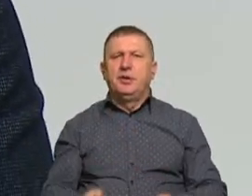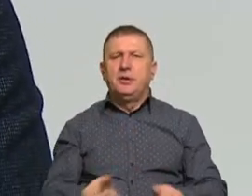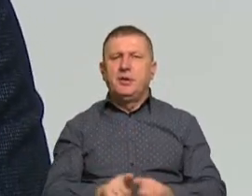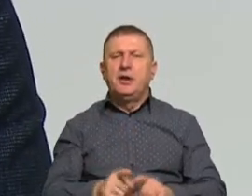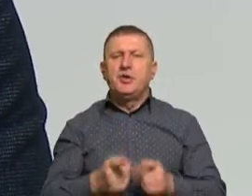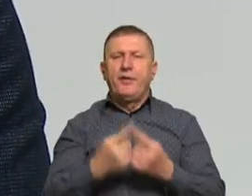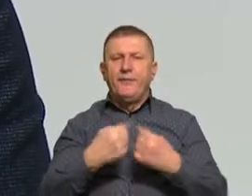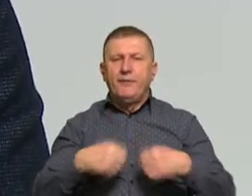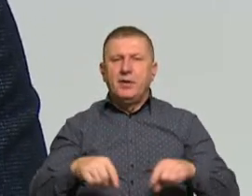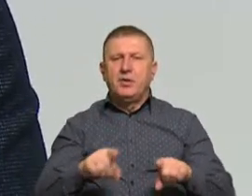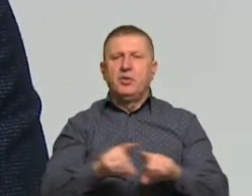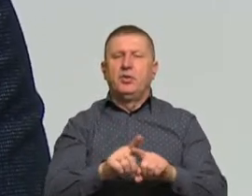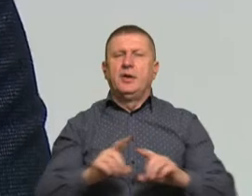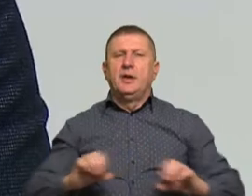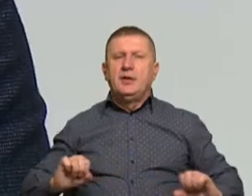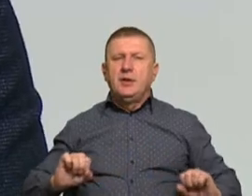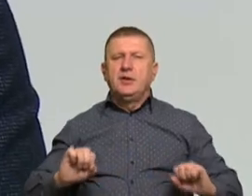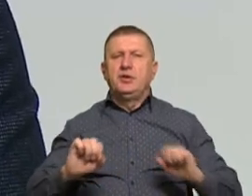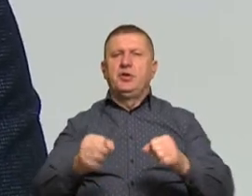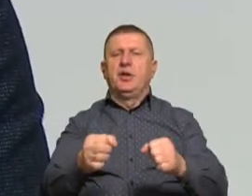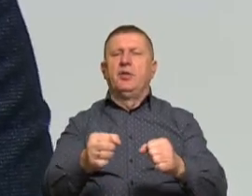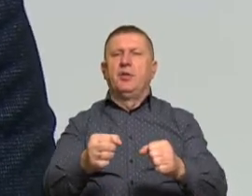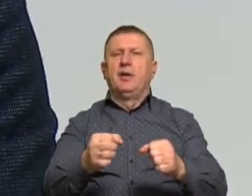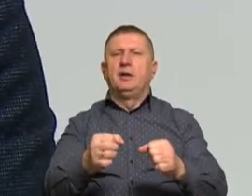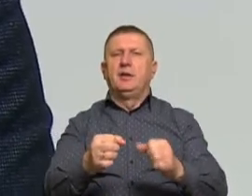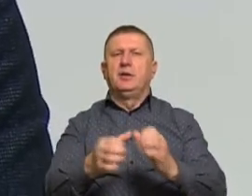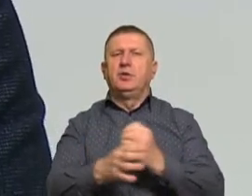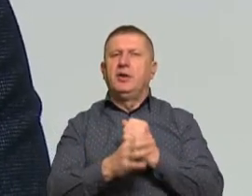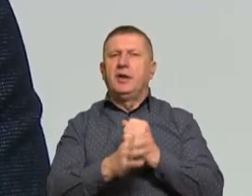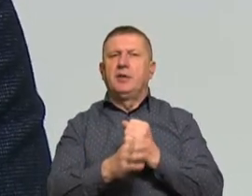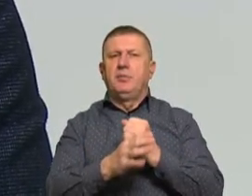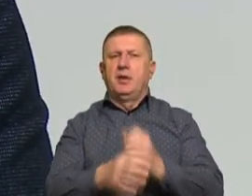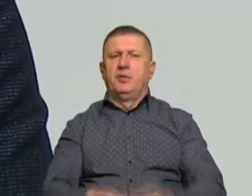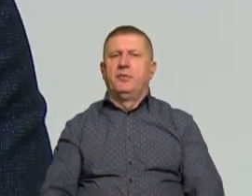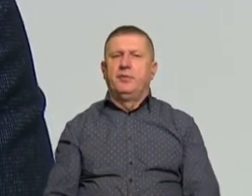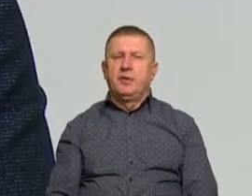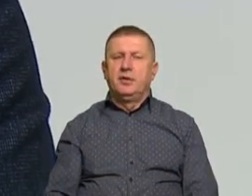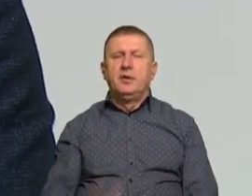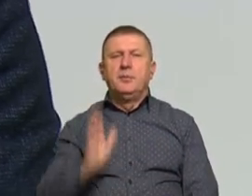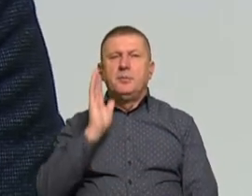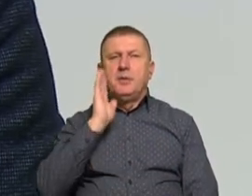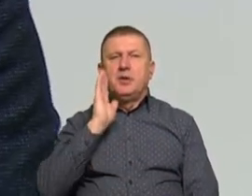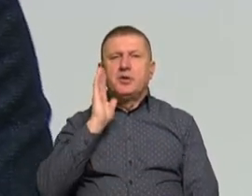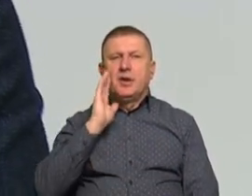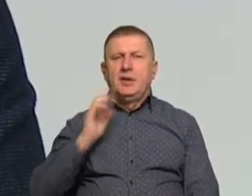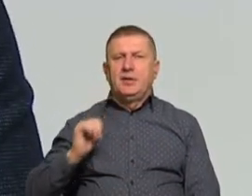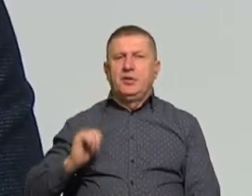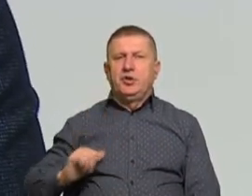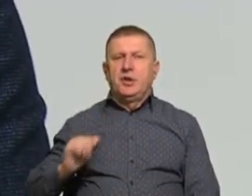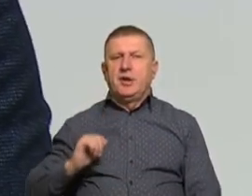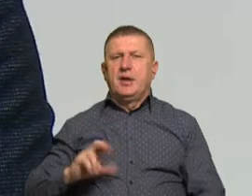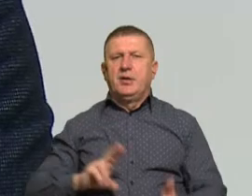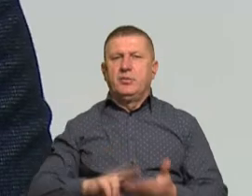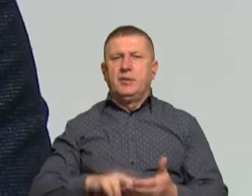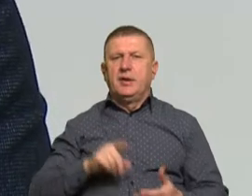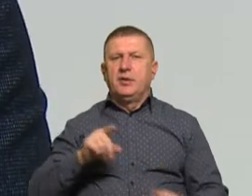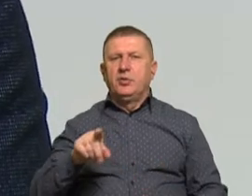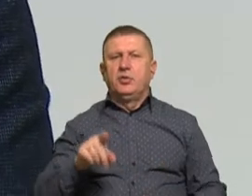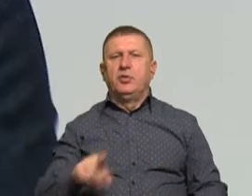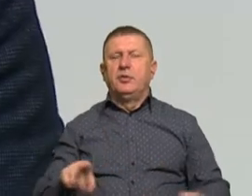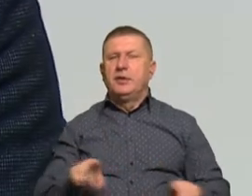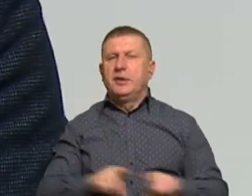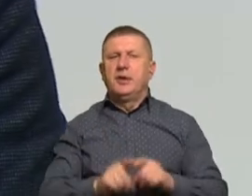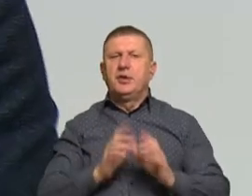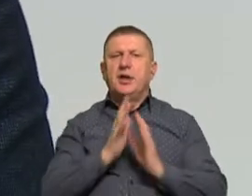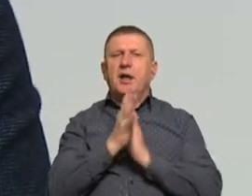realizację takich działań nadmiarowych, bowiem mieszkańcy tego oczekują. Pan pyta o dialog z Lasami Państwowymi.